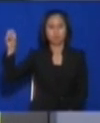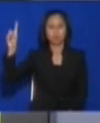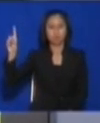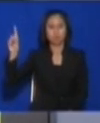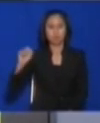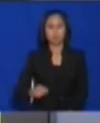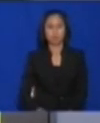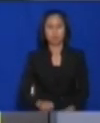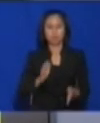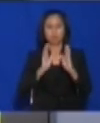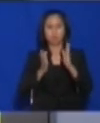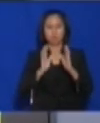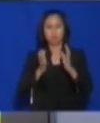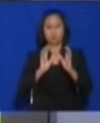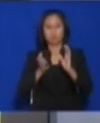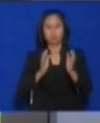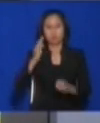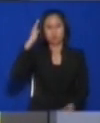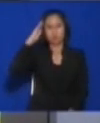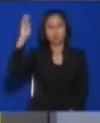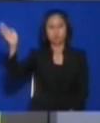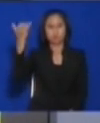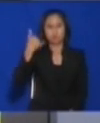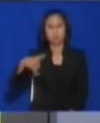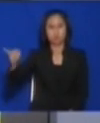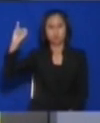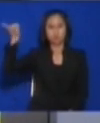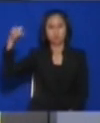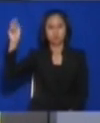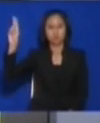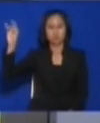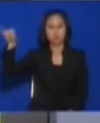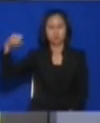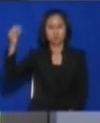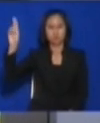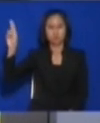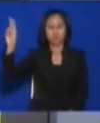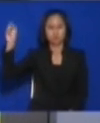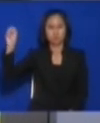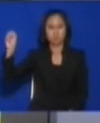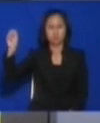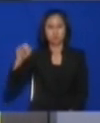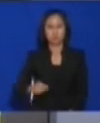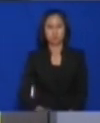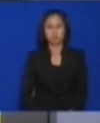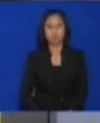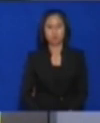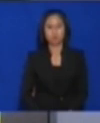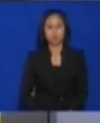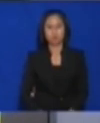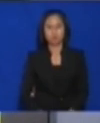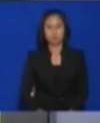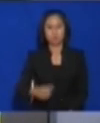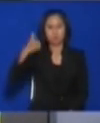pemerintahan yang transparan dan akuntabel yang didukung oleh birokrat yang berintegritas profesional